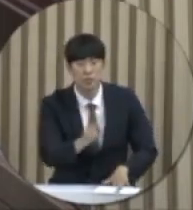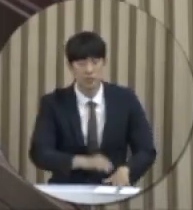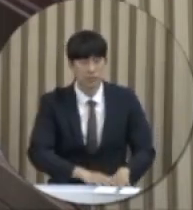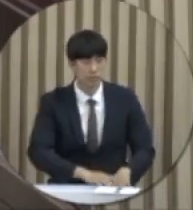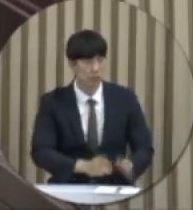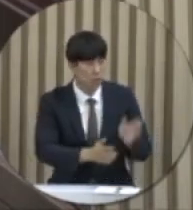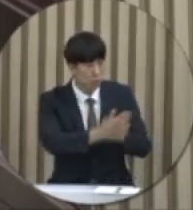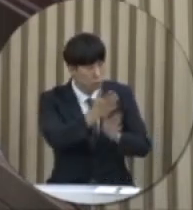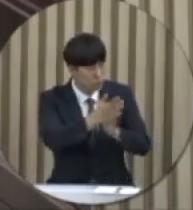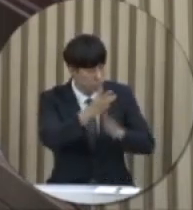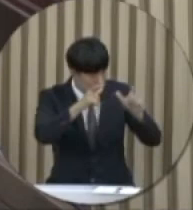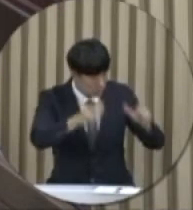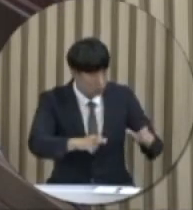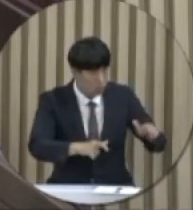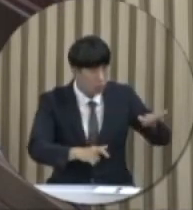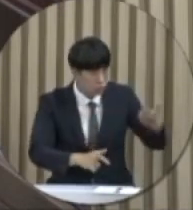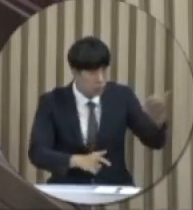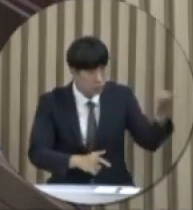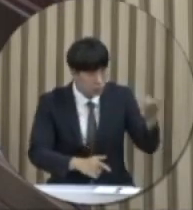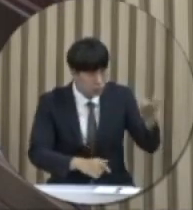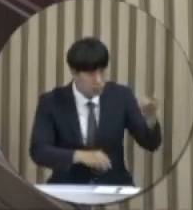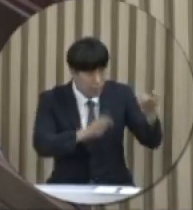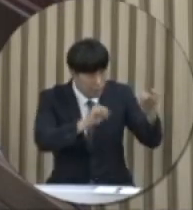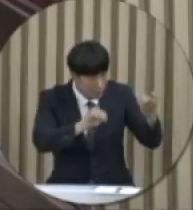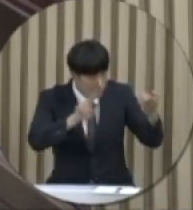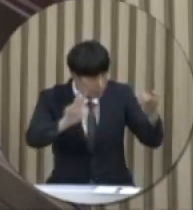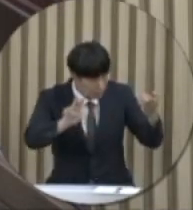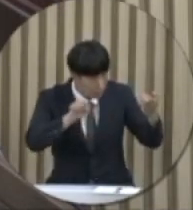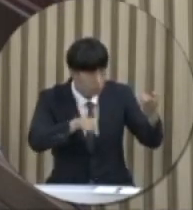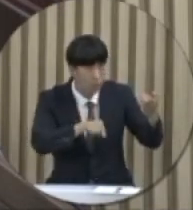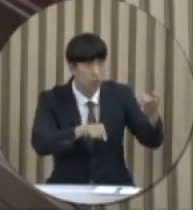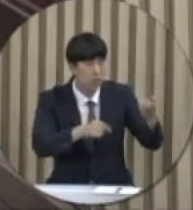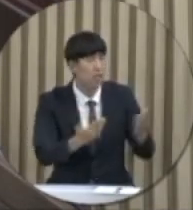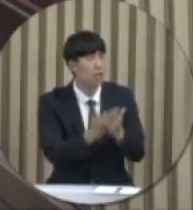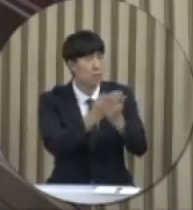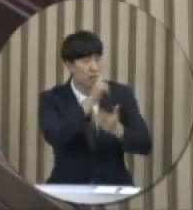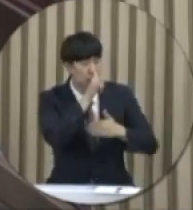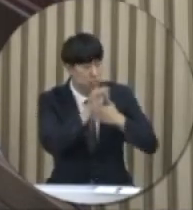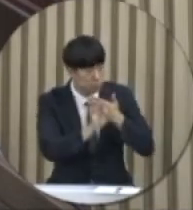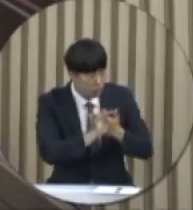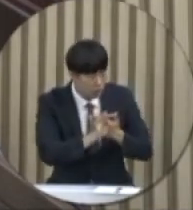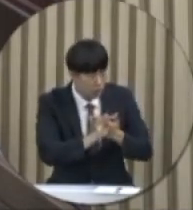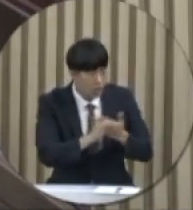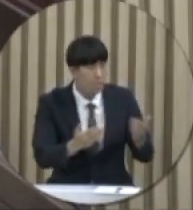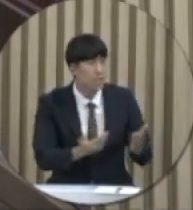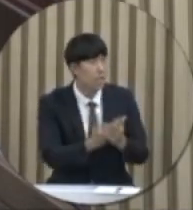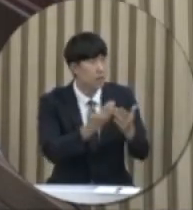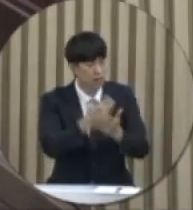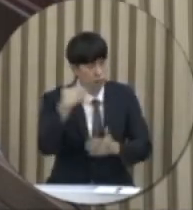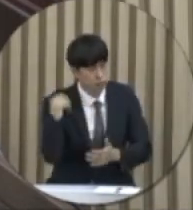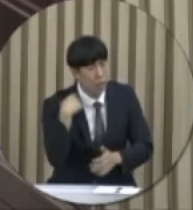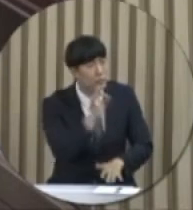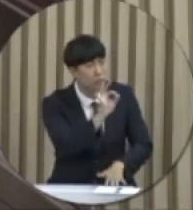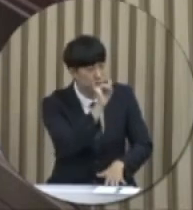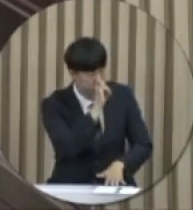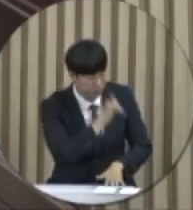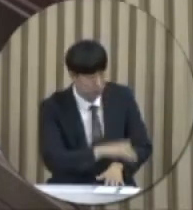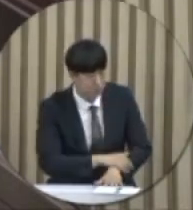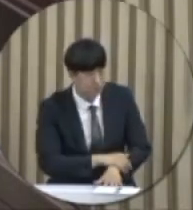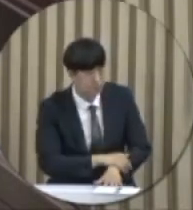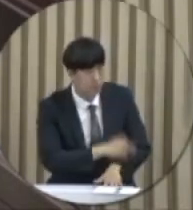도시 지역에서는 990제곱미터 이상의 개발 행위가 있을 때 개발 부담금을 받게 돼 있습니다.